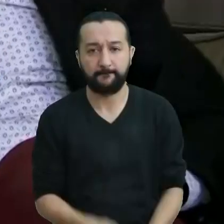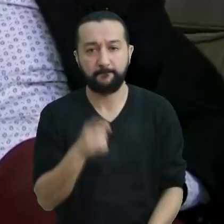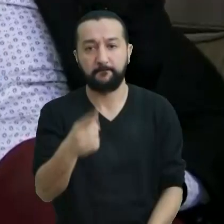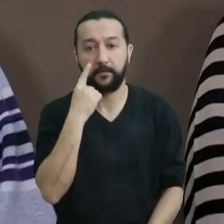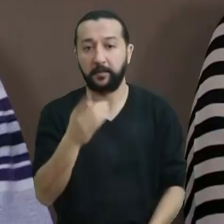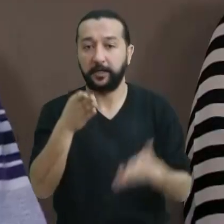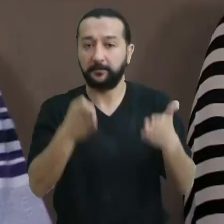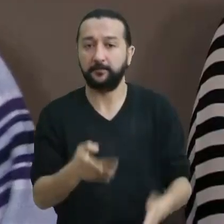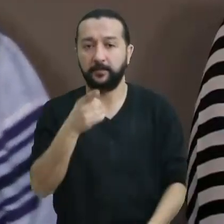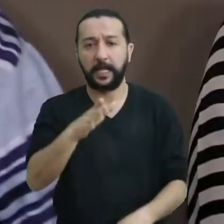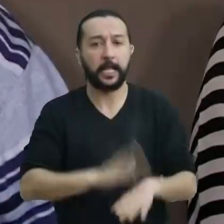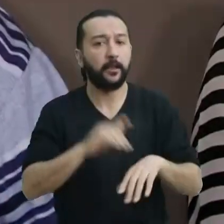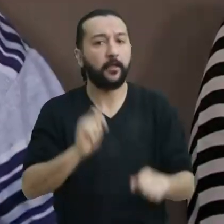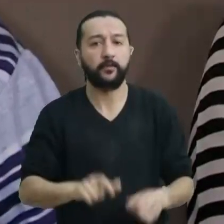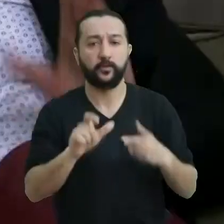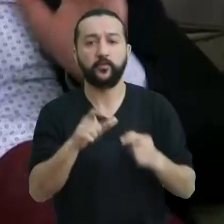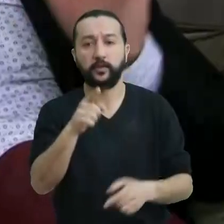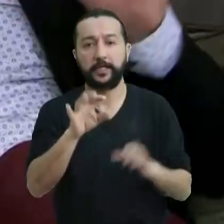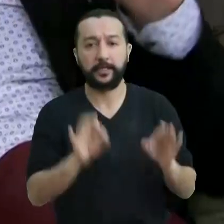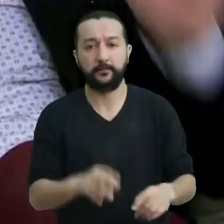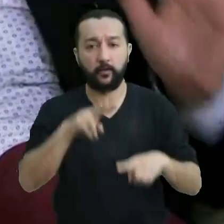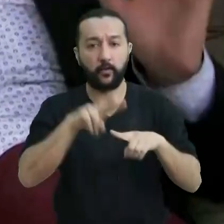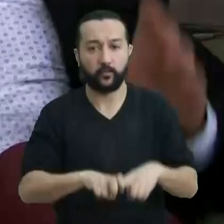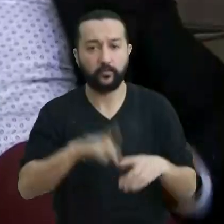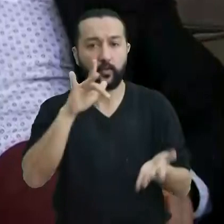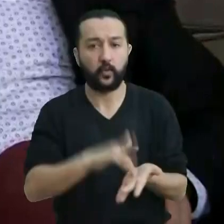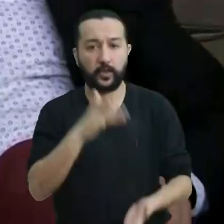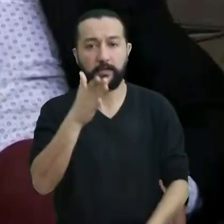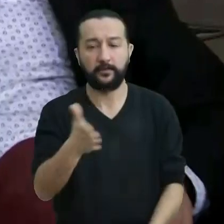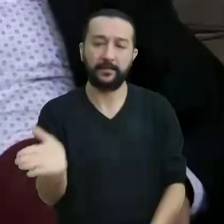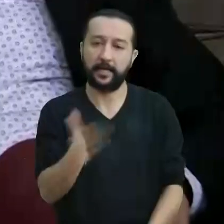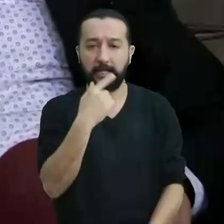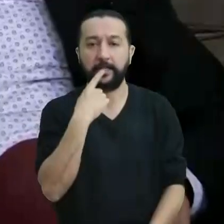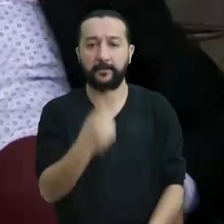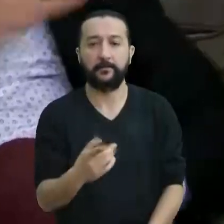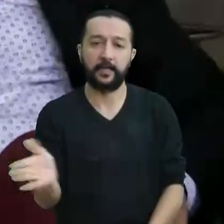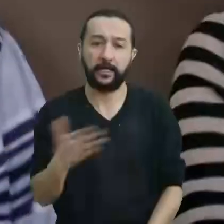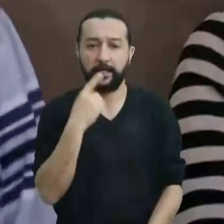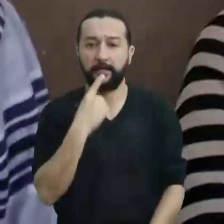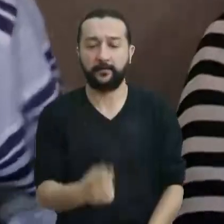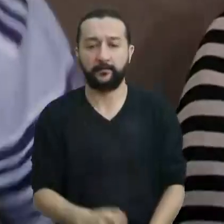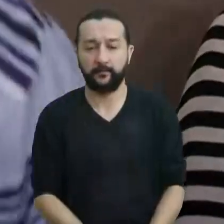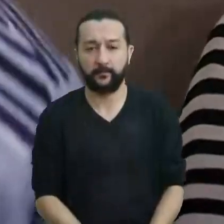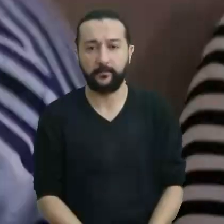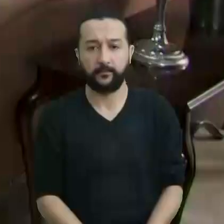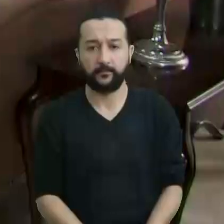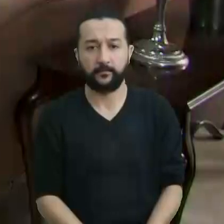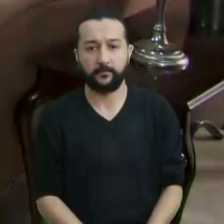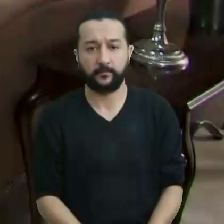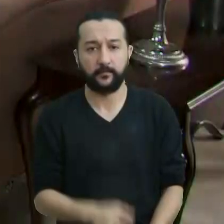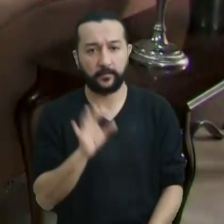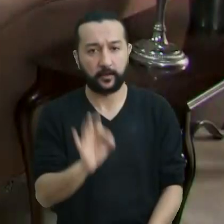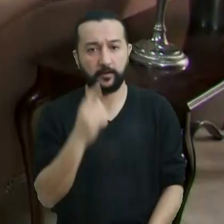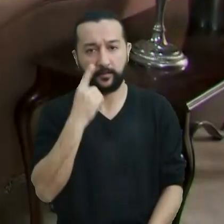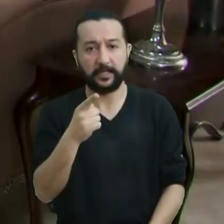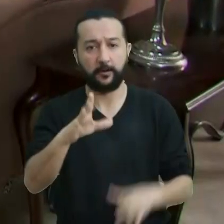Şuna bak şuna. Ne yapıyorsun Şükrü? Bir de gelmiş böyle oturmuş ortaya. Kaç şuradan. Kalk. Aa,